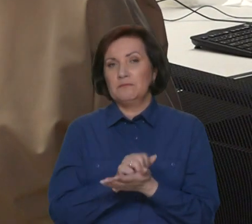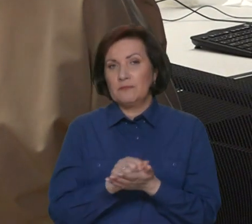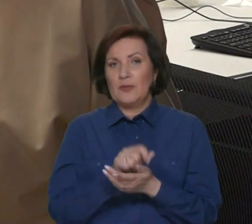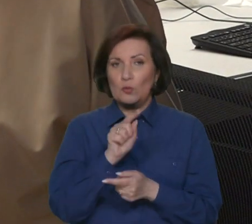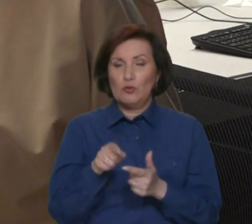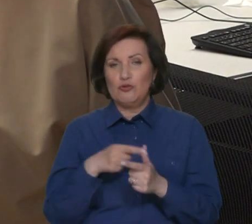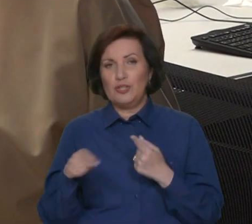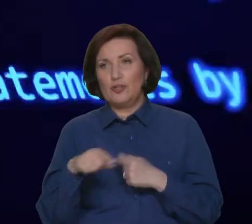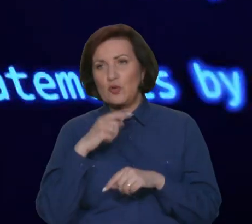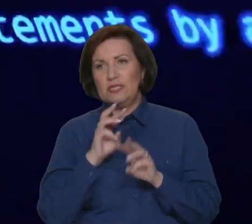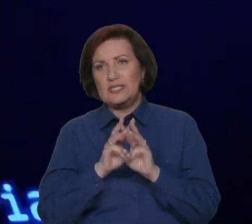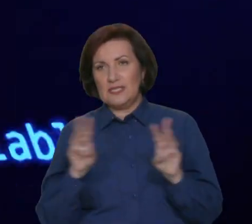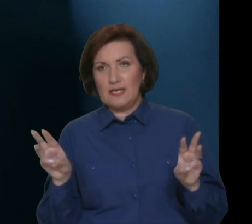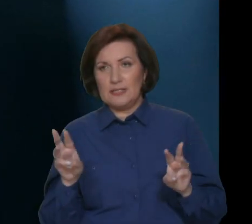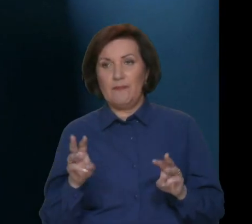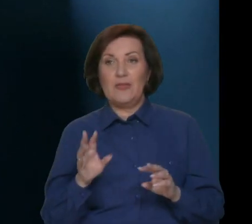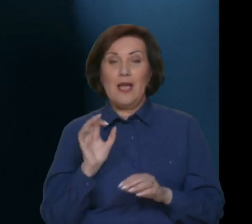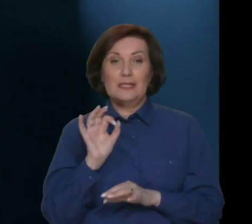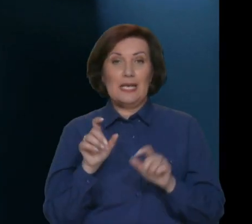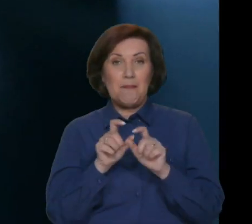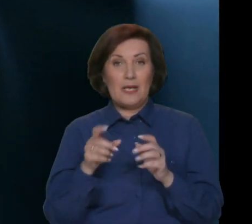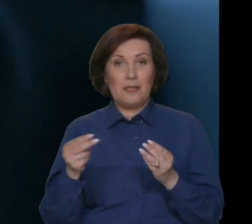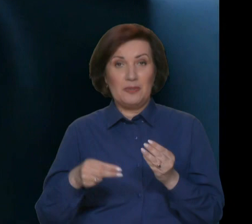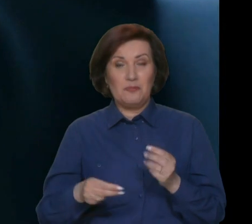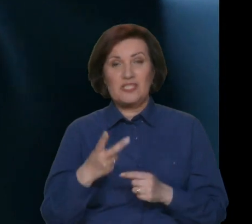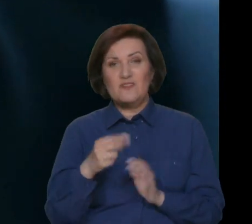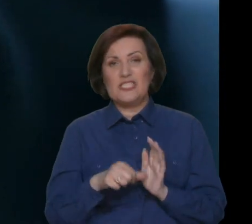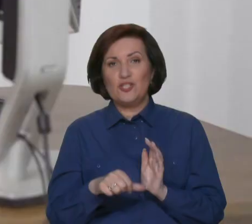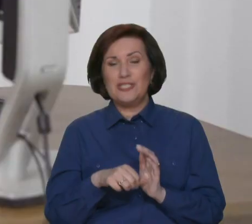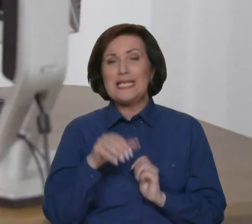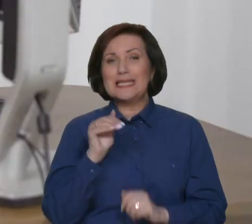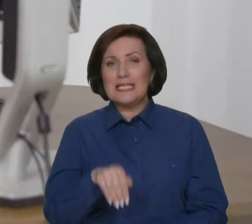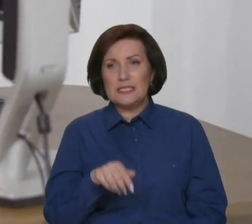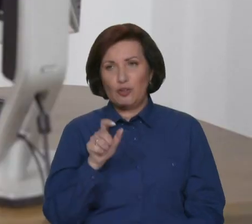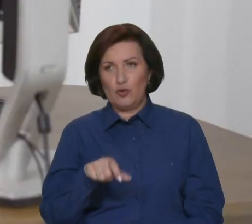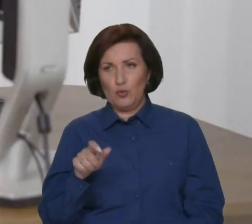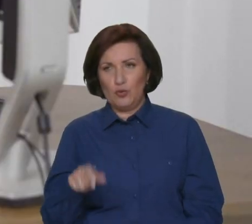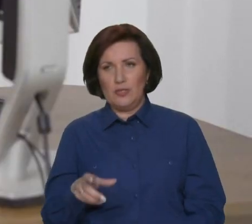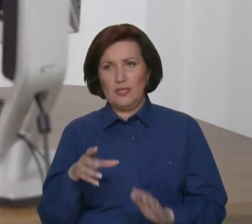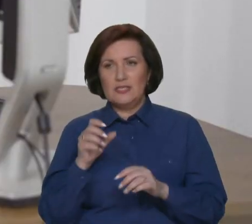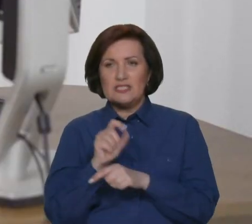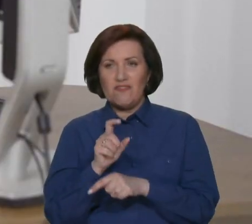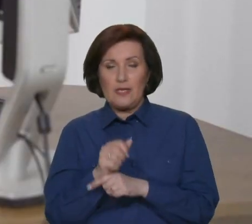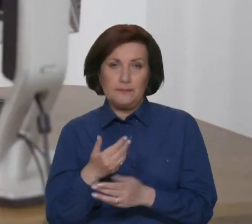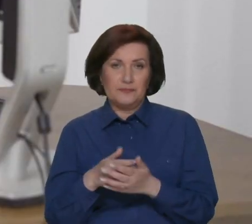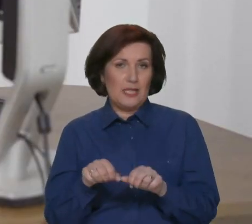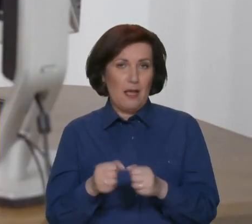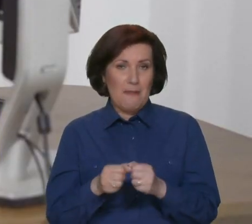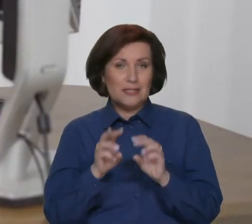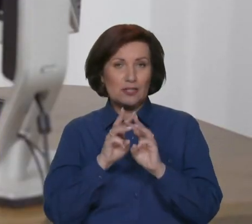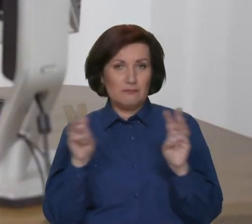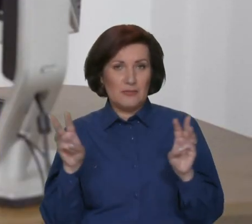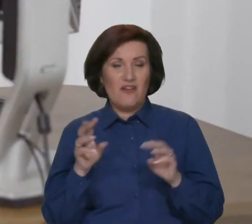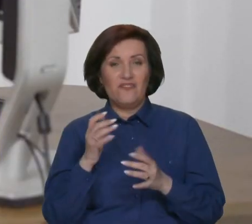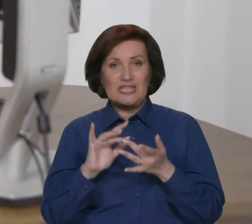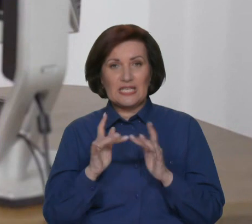інший російський сайт. На телеграм-канал підписані 260 тисяч людей. Серед завдань, приміром, ламати сторінки в